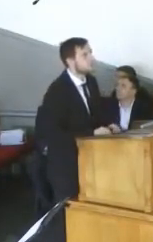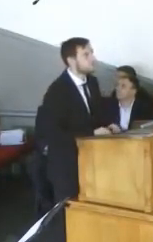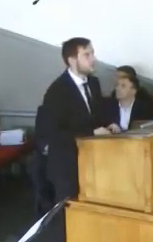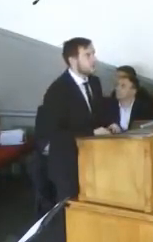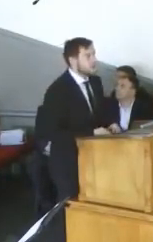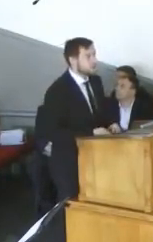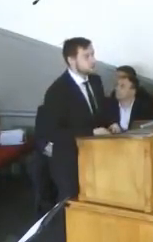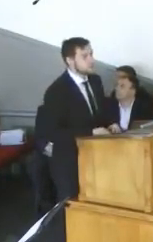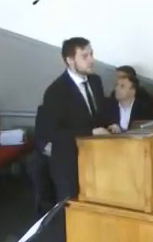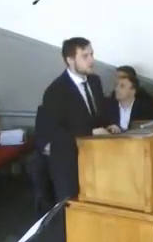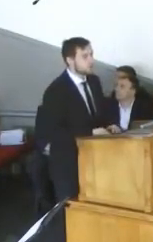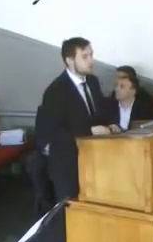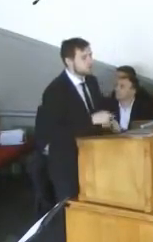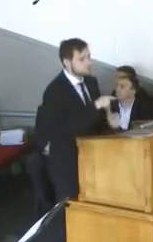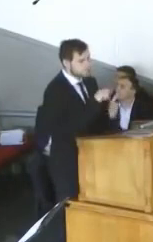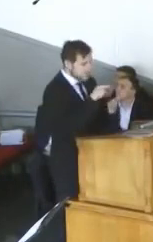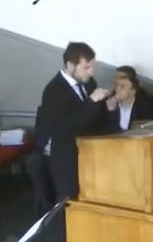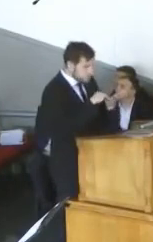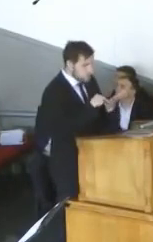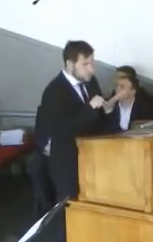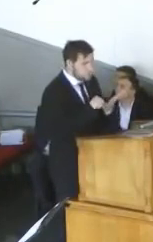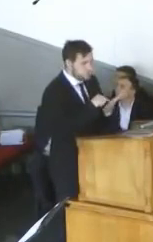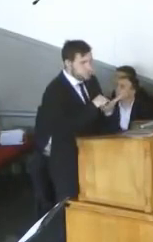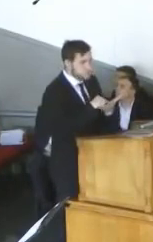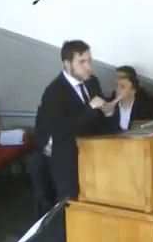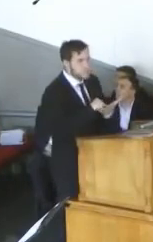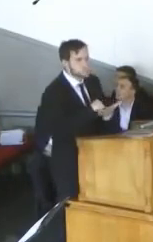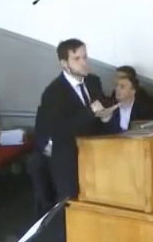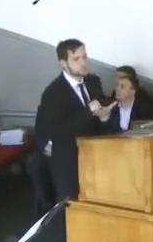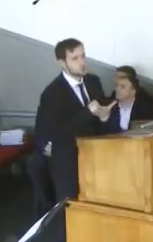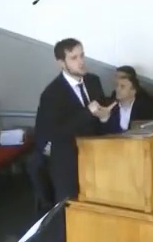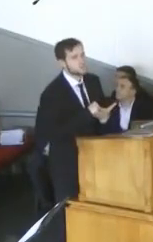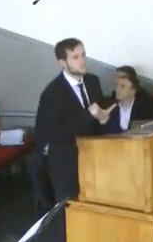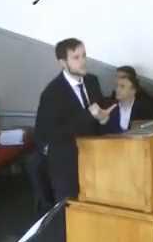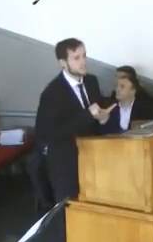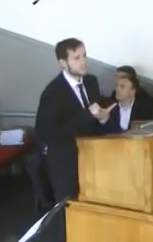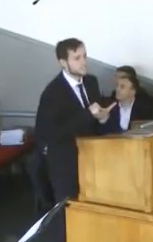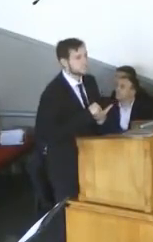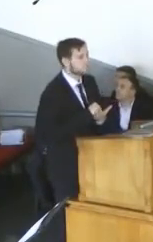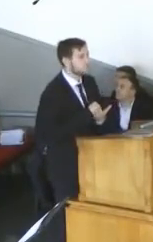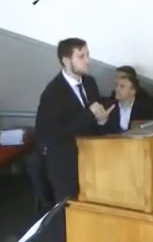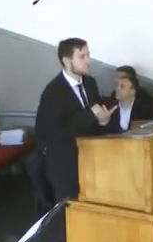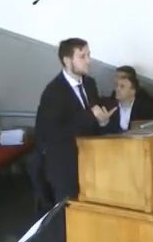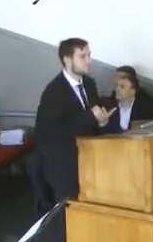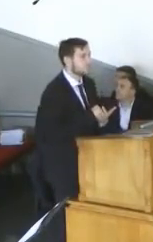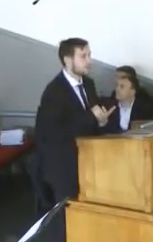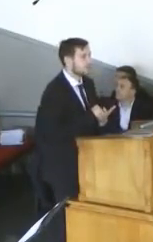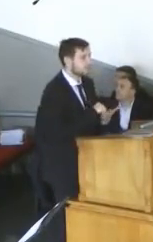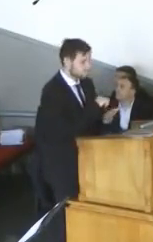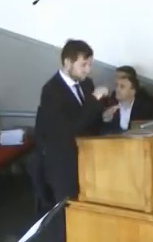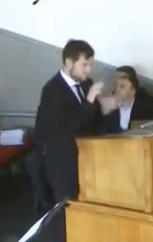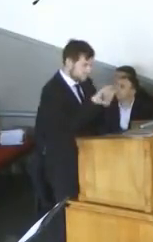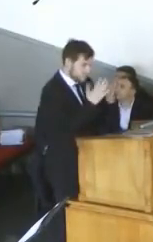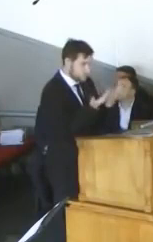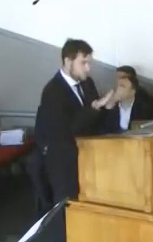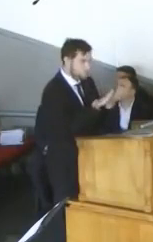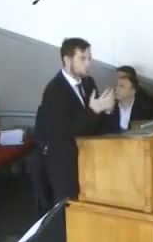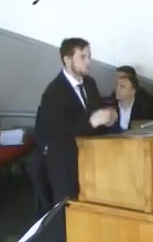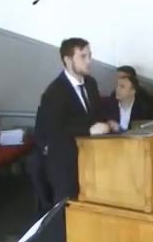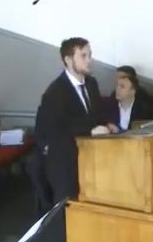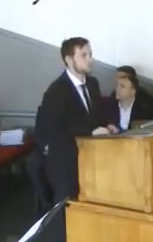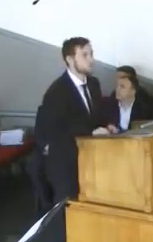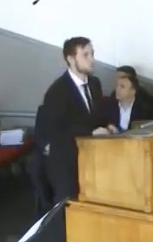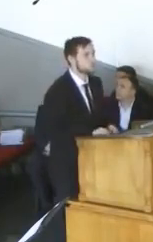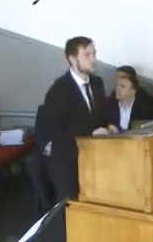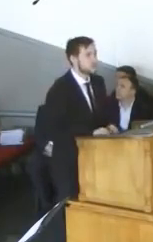виглядає. І ось цікаво, коли він почав досліджувати та історія, яка записана на цій